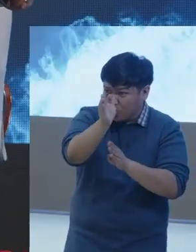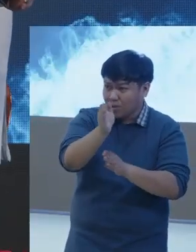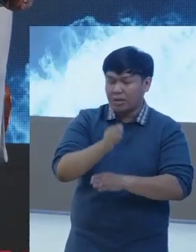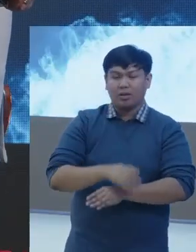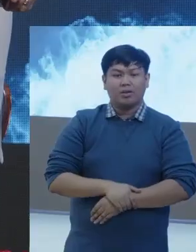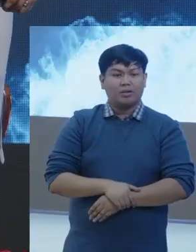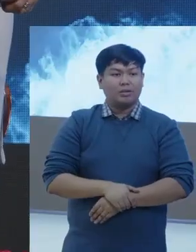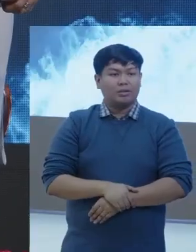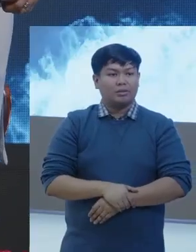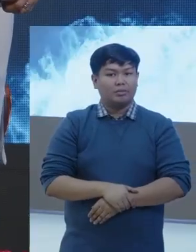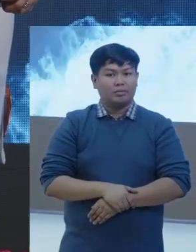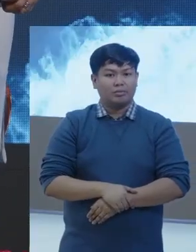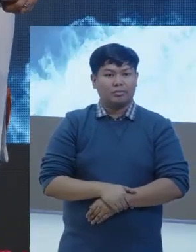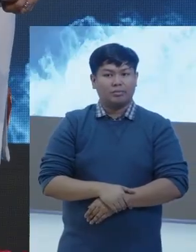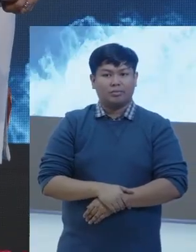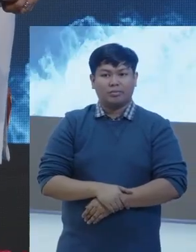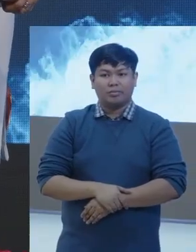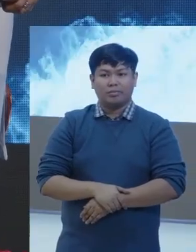niya.